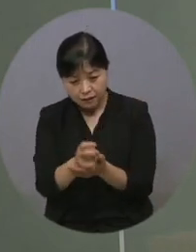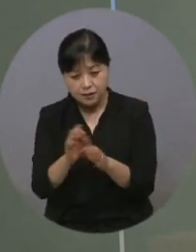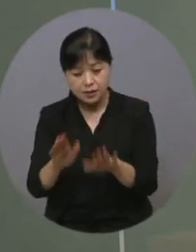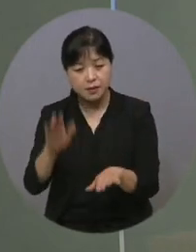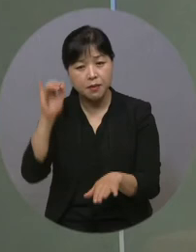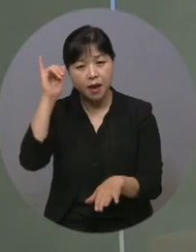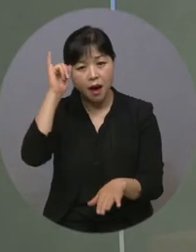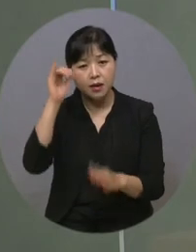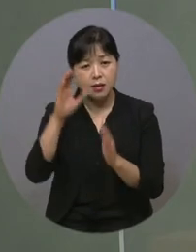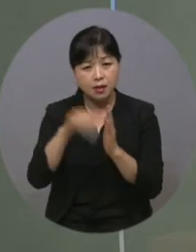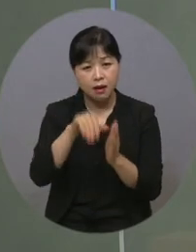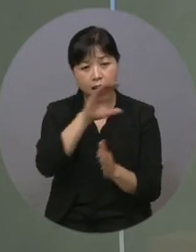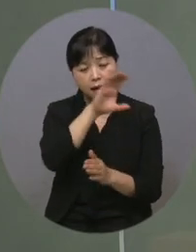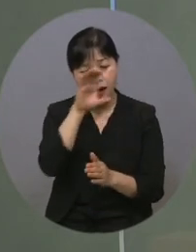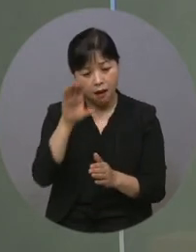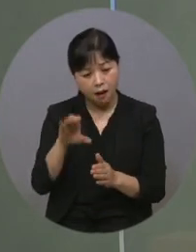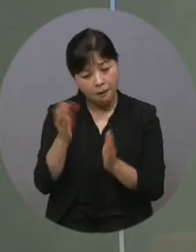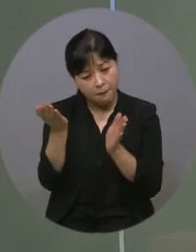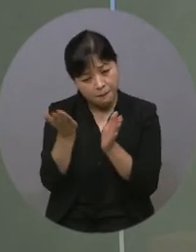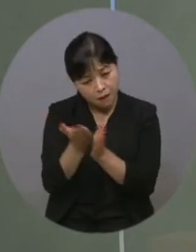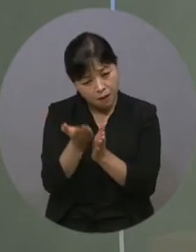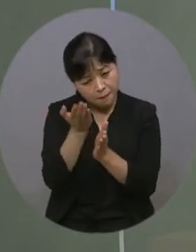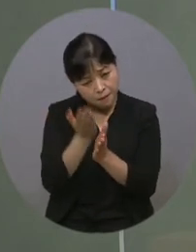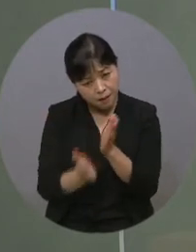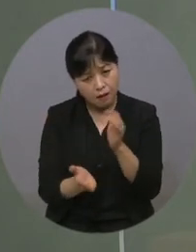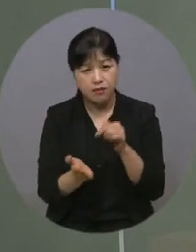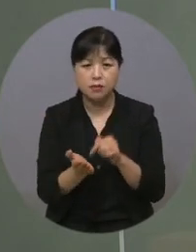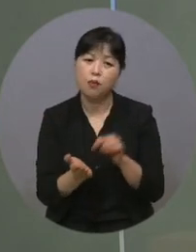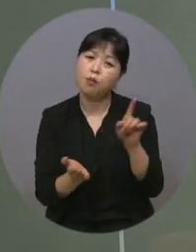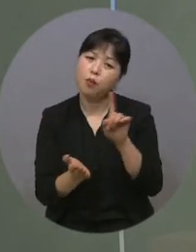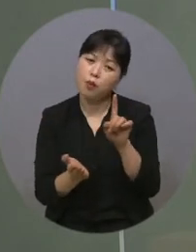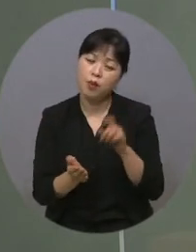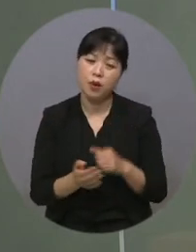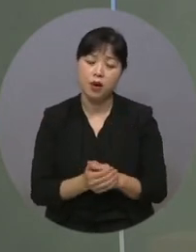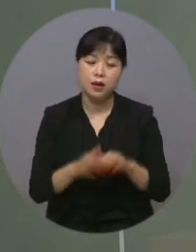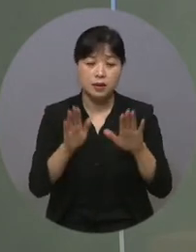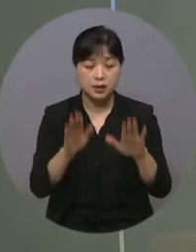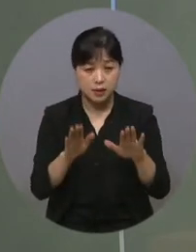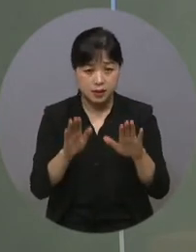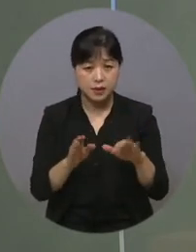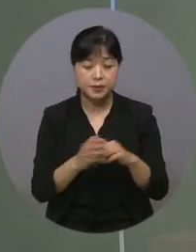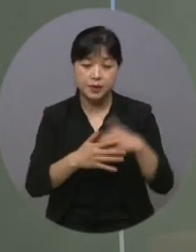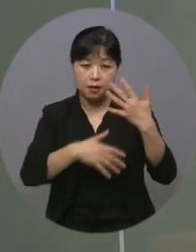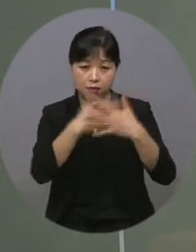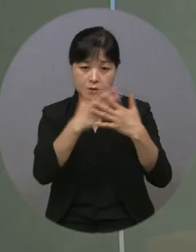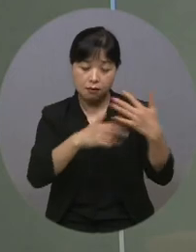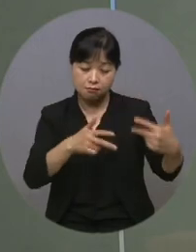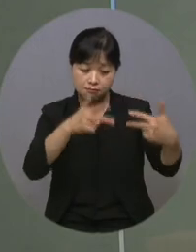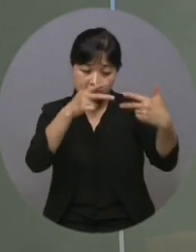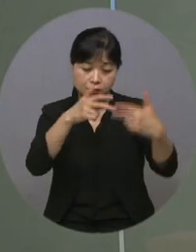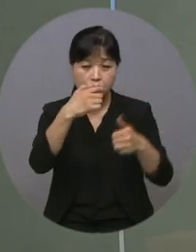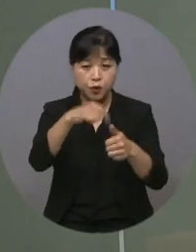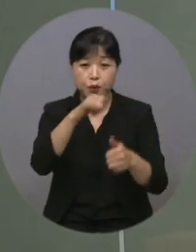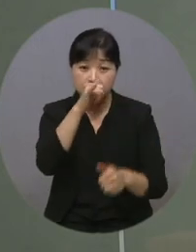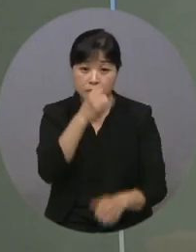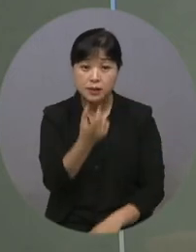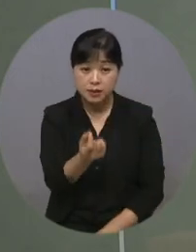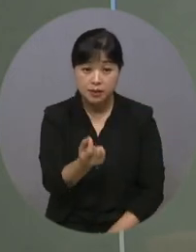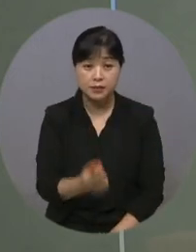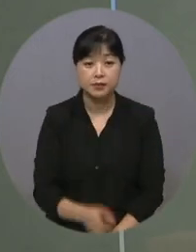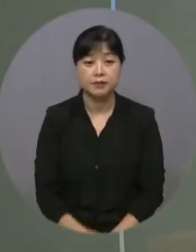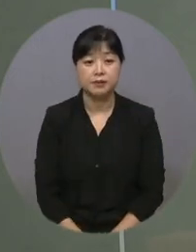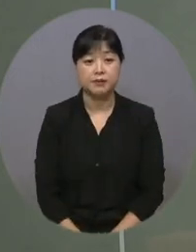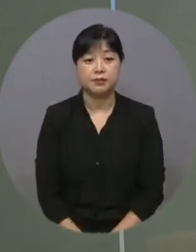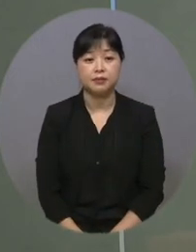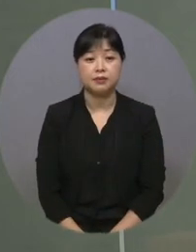시대에 적합한 교육 제도냐. 요새 지금 비대면 교육을 하잖아요. 예. 이제